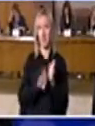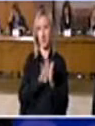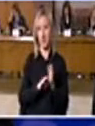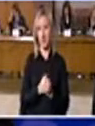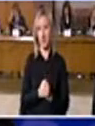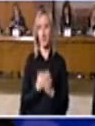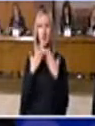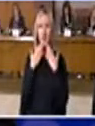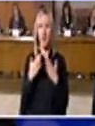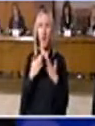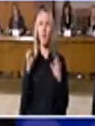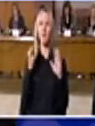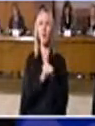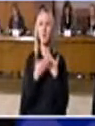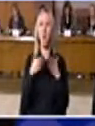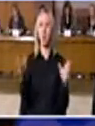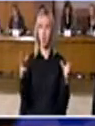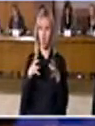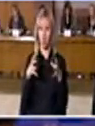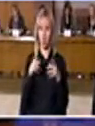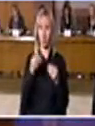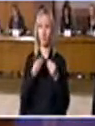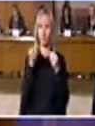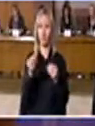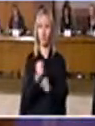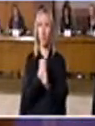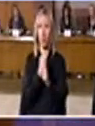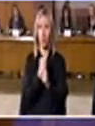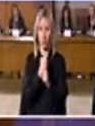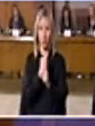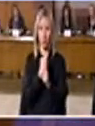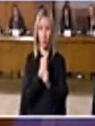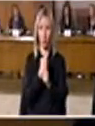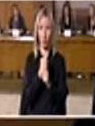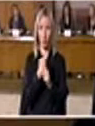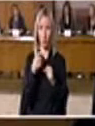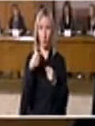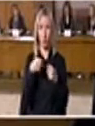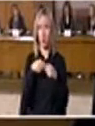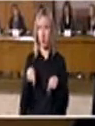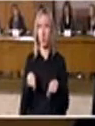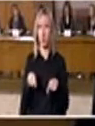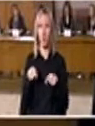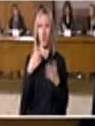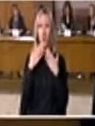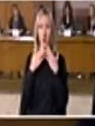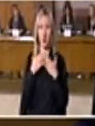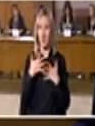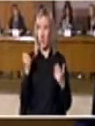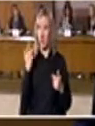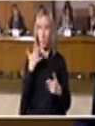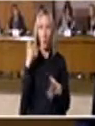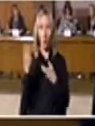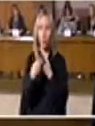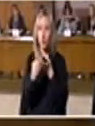nediskriminacije. Zahvaljujem Fondu za otvoreno društvo koji je pružio podršku održavanju ove konferencije. Ovako veliki broj učesnika iz različitih